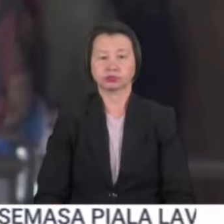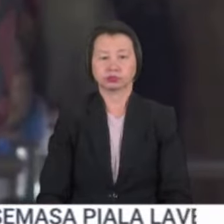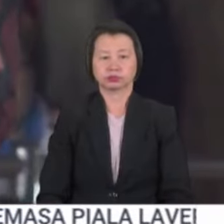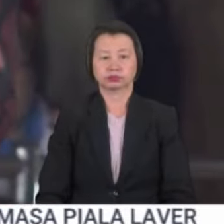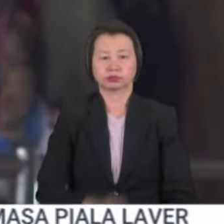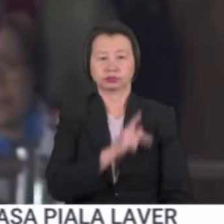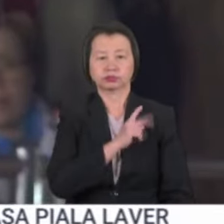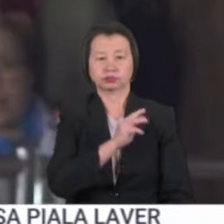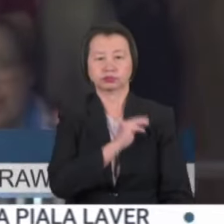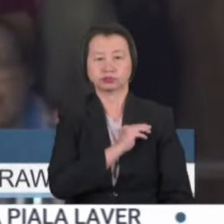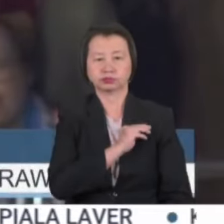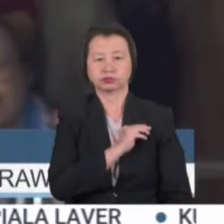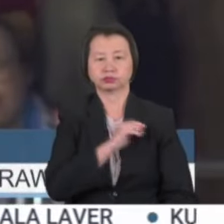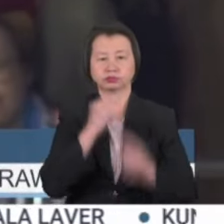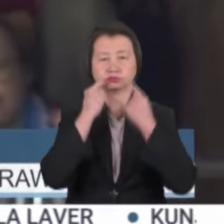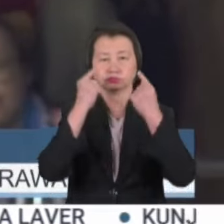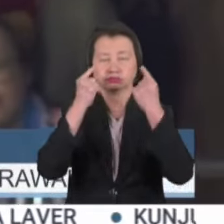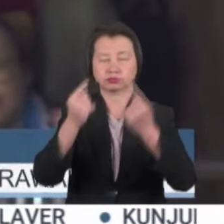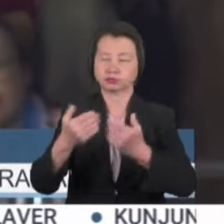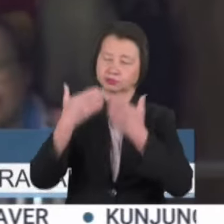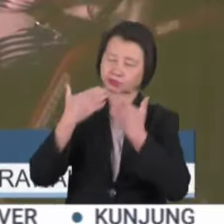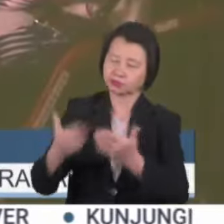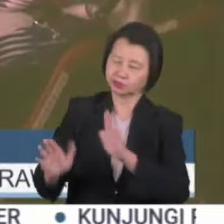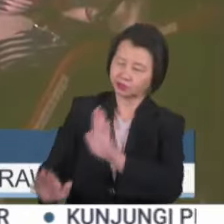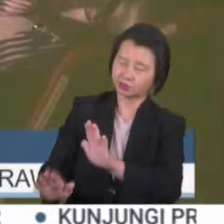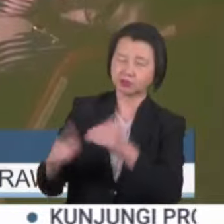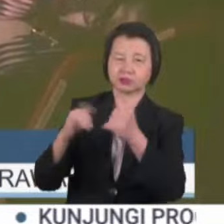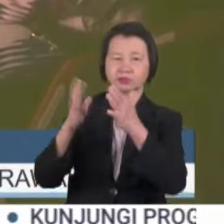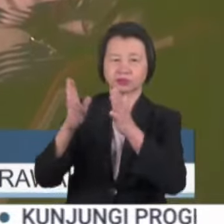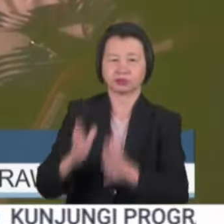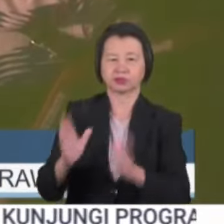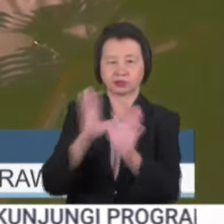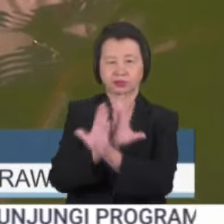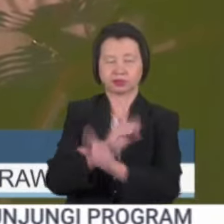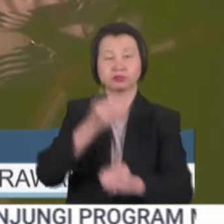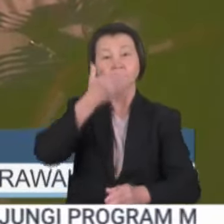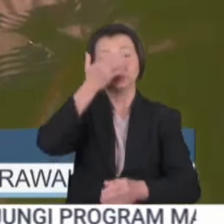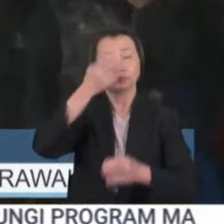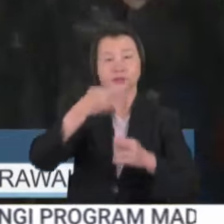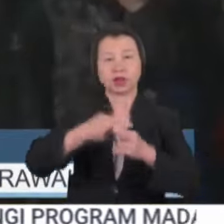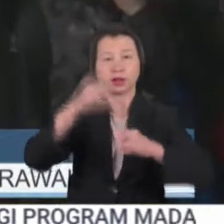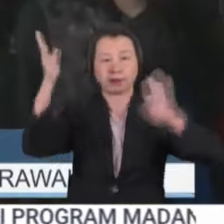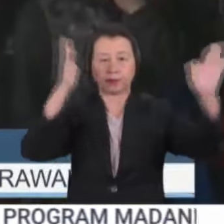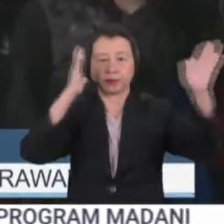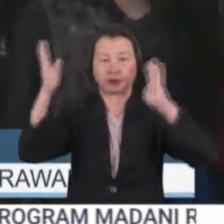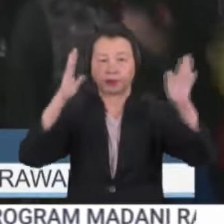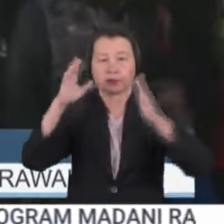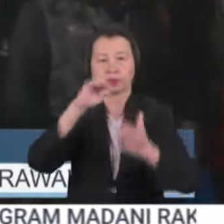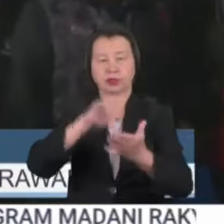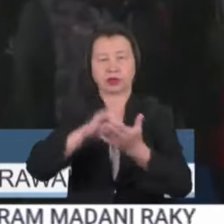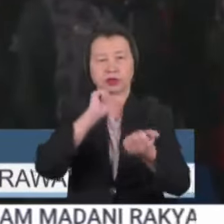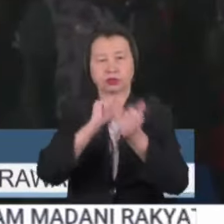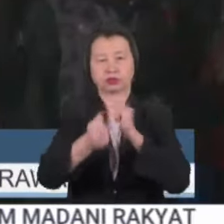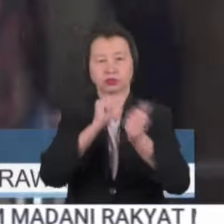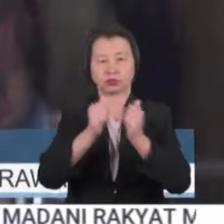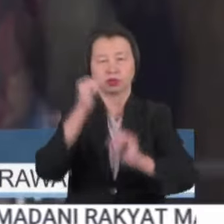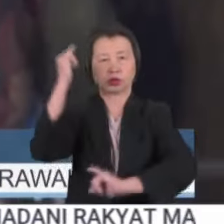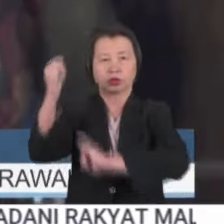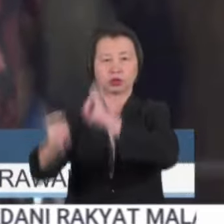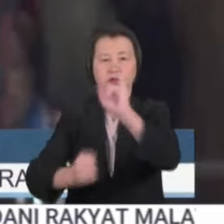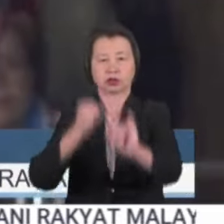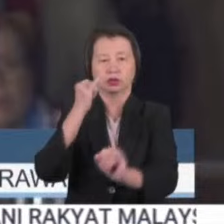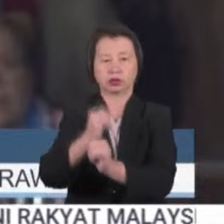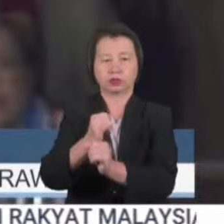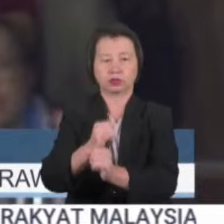Menurut Premier, ganjaran itu bagi menghargai jasa atlet Sarawak dalam mengharumkan nama Malaysia di Persada Sukan Antarabangsa.